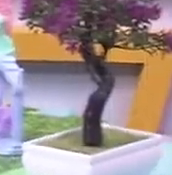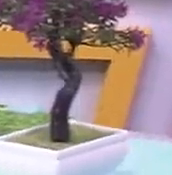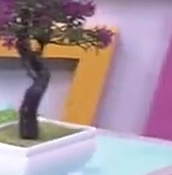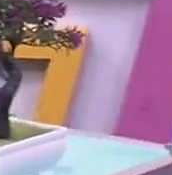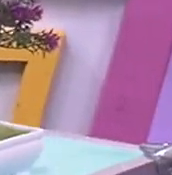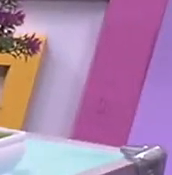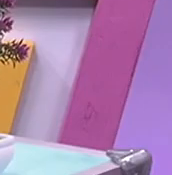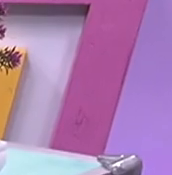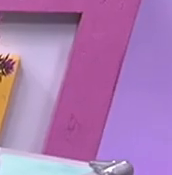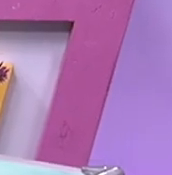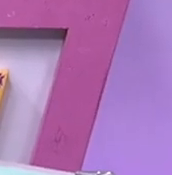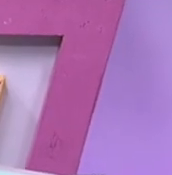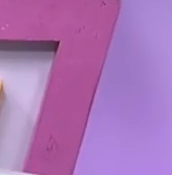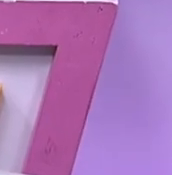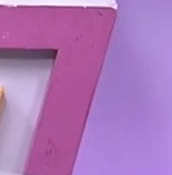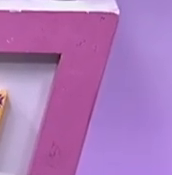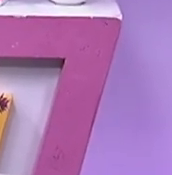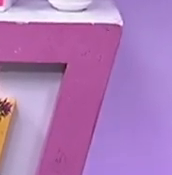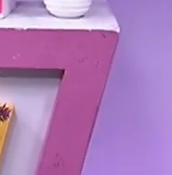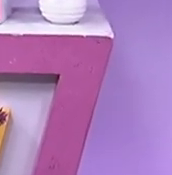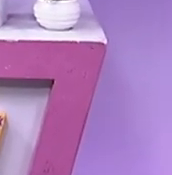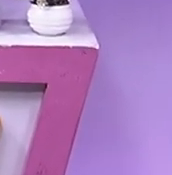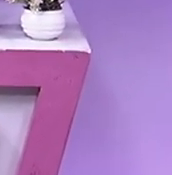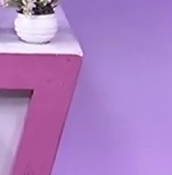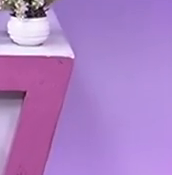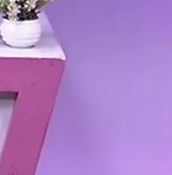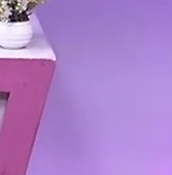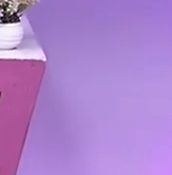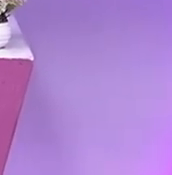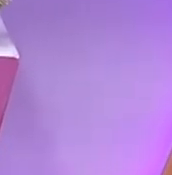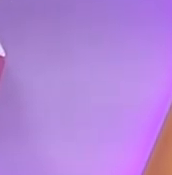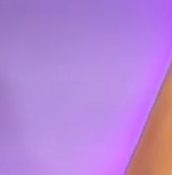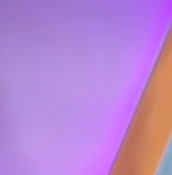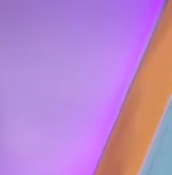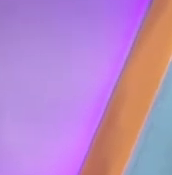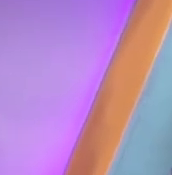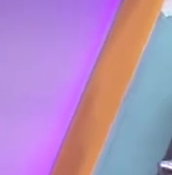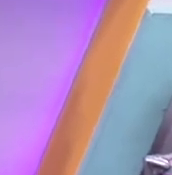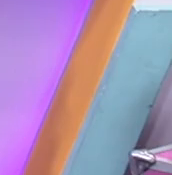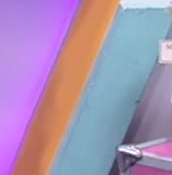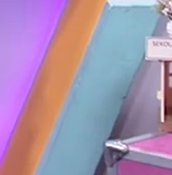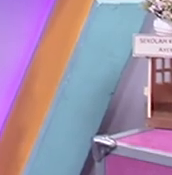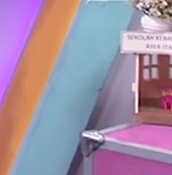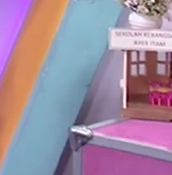sentiasa hidup aman saling